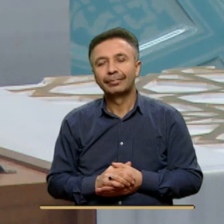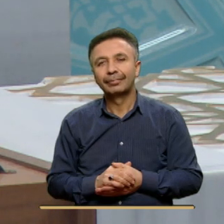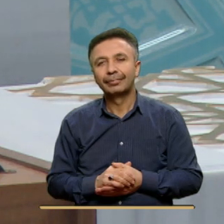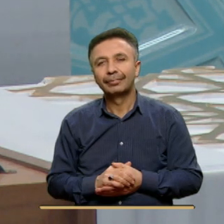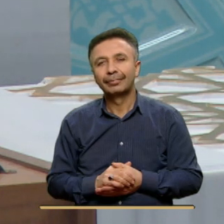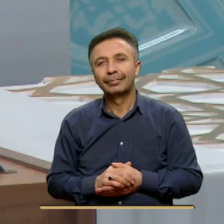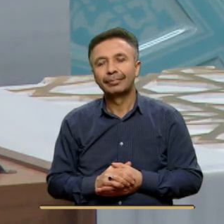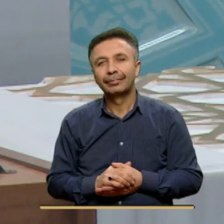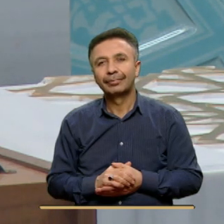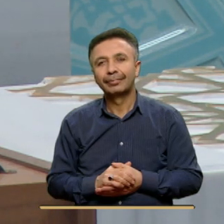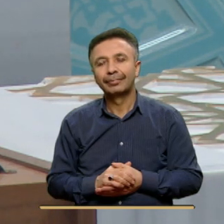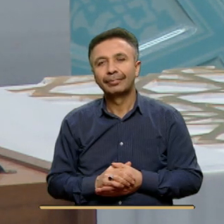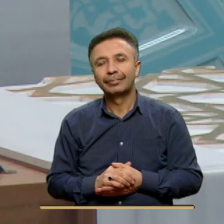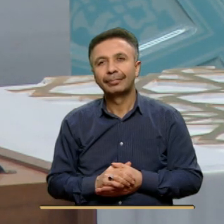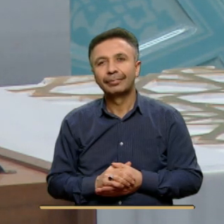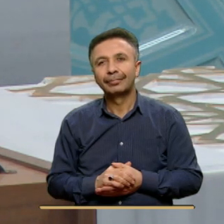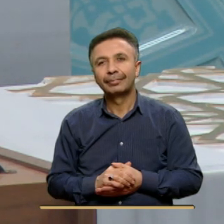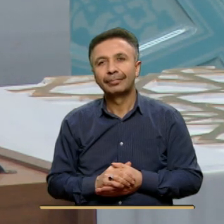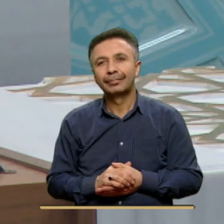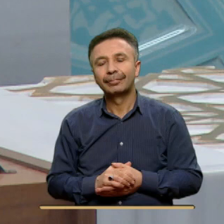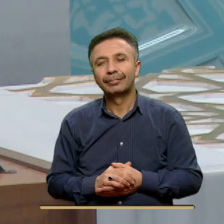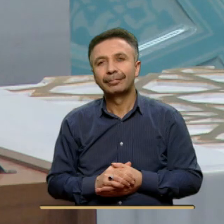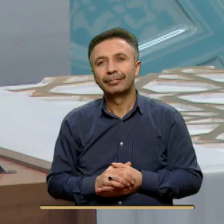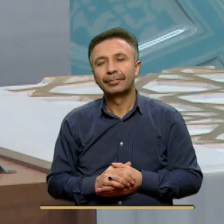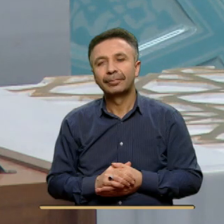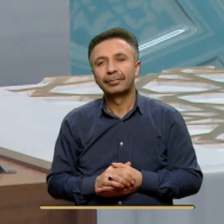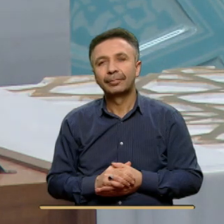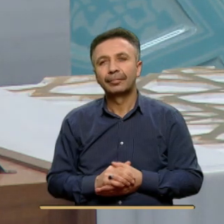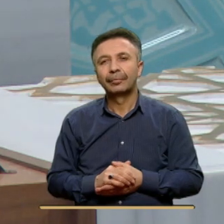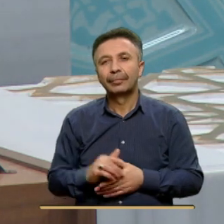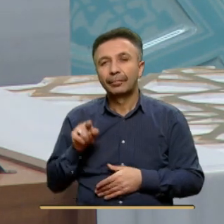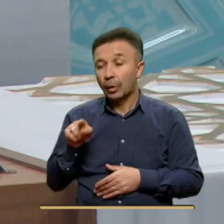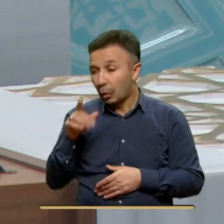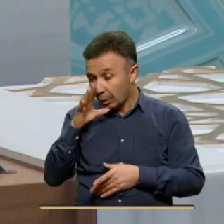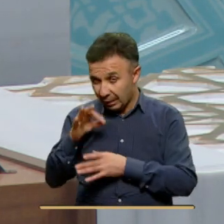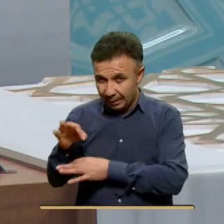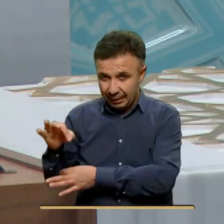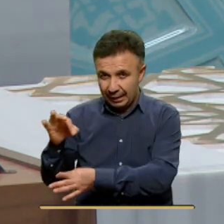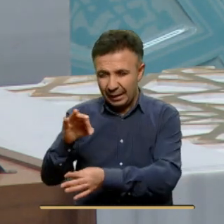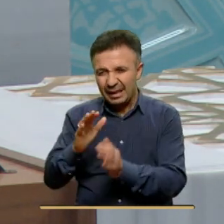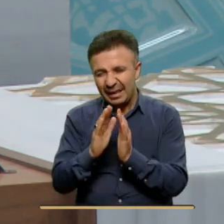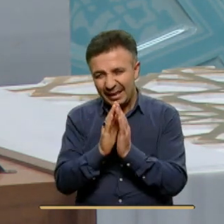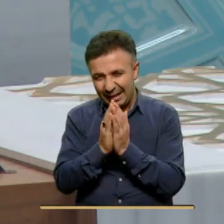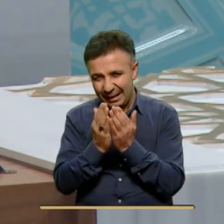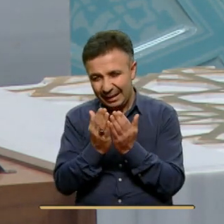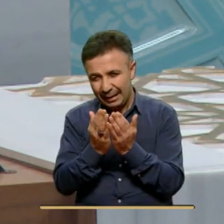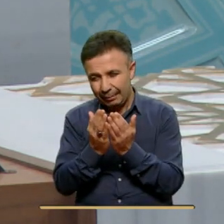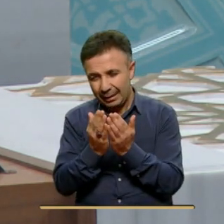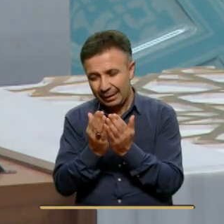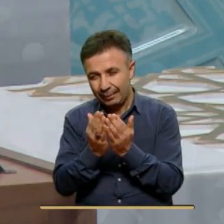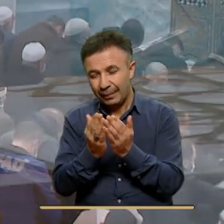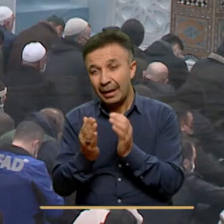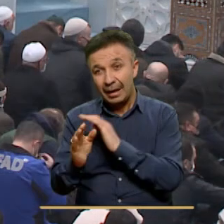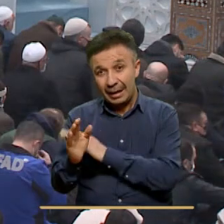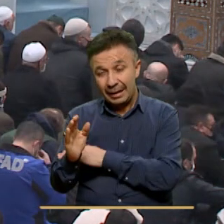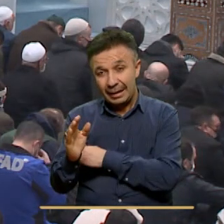عِيشَةٍ رَاضِيَهِ ف۪ي جَنَّةٍ عَالِيَهِ O kimseler ki kitapları sağ tarafından